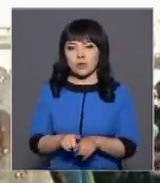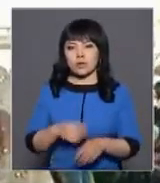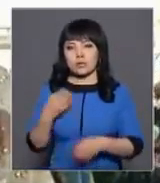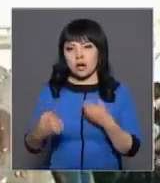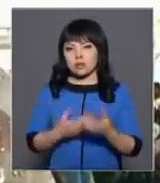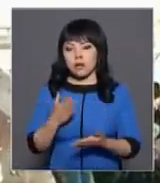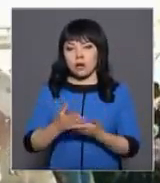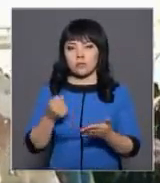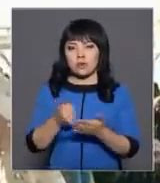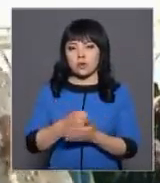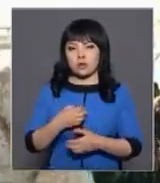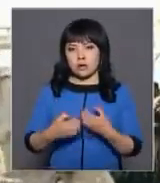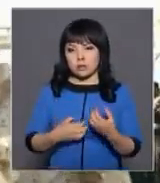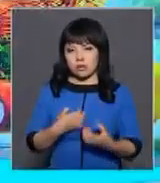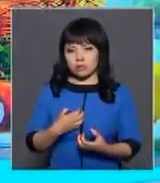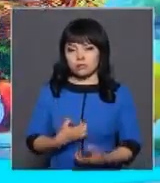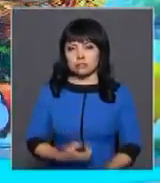құшуы мүмкін.